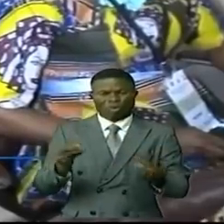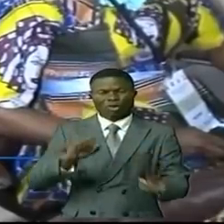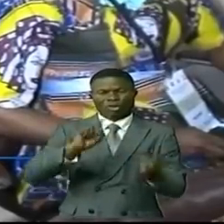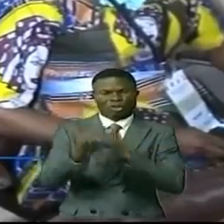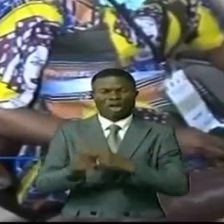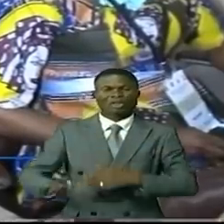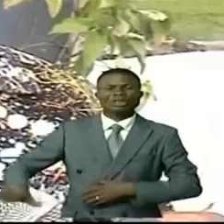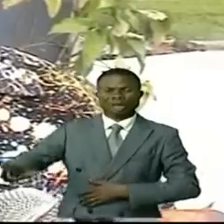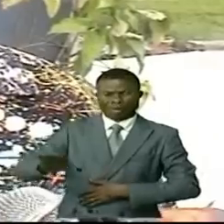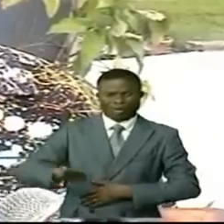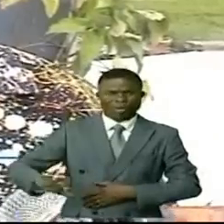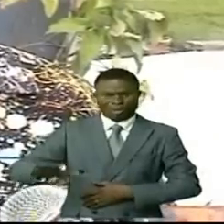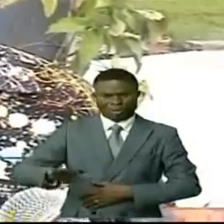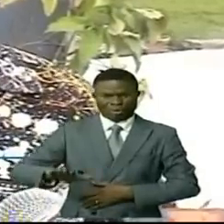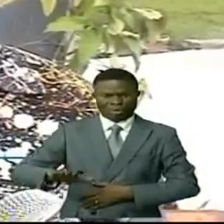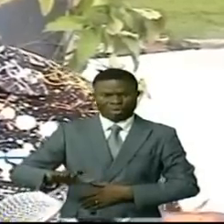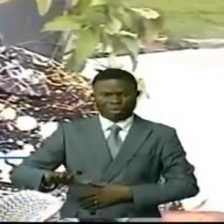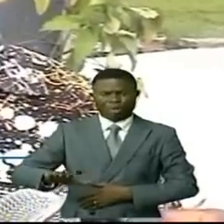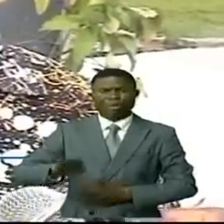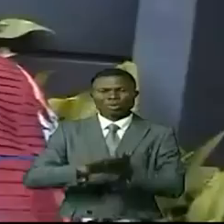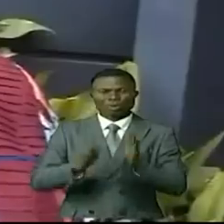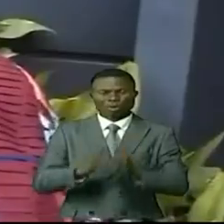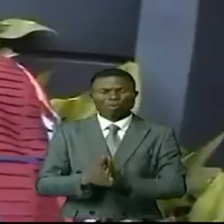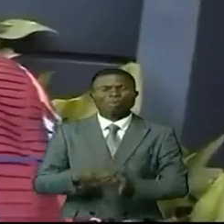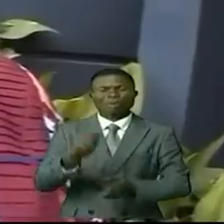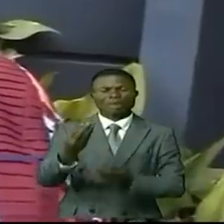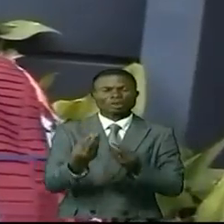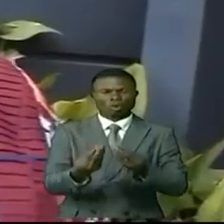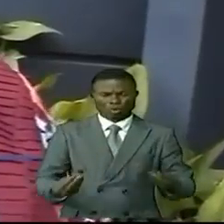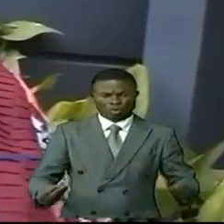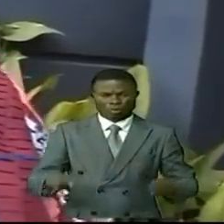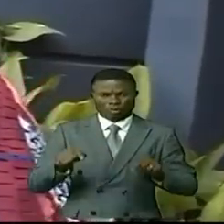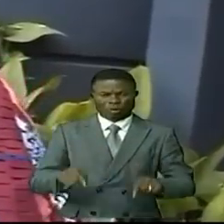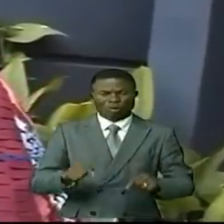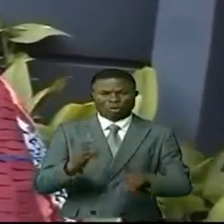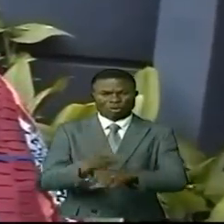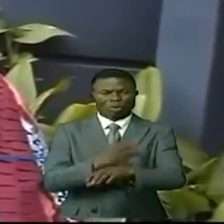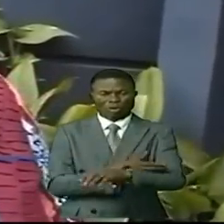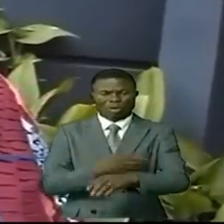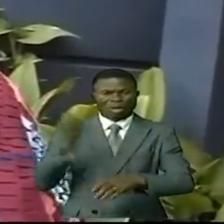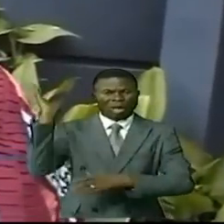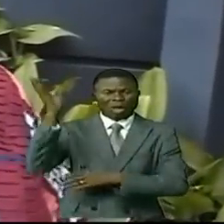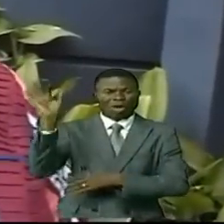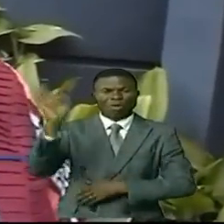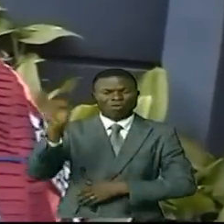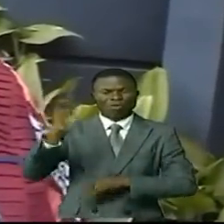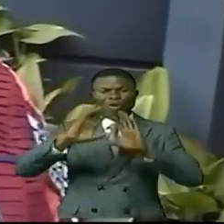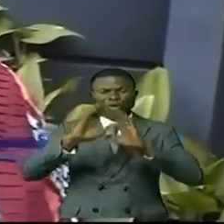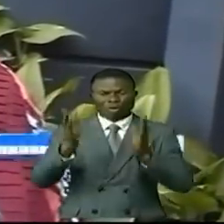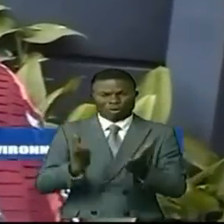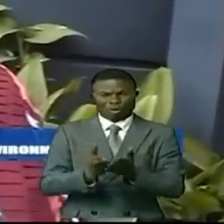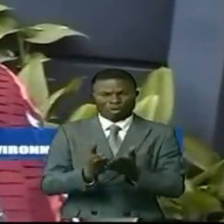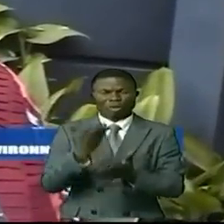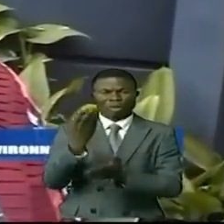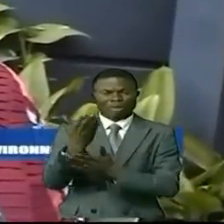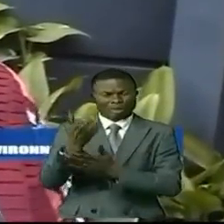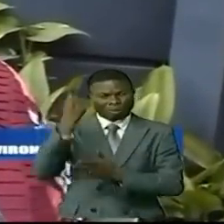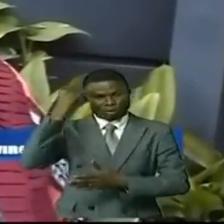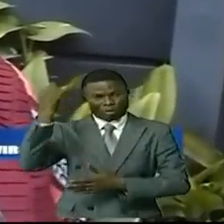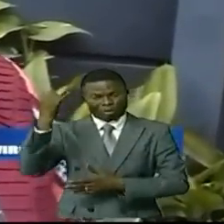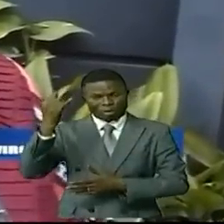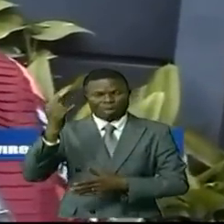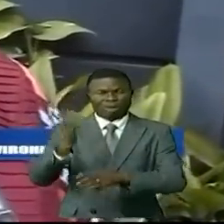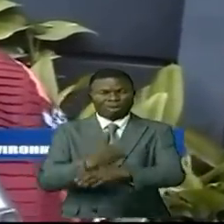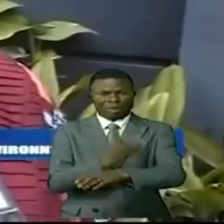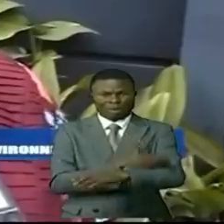pays des pays solutions. Et aujourd'hui, dans le processus de foresterie communautaire, il faut inverser la tendance. Le processus